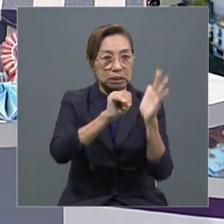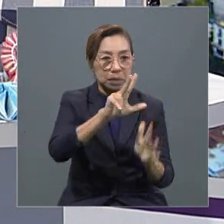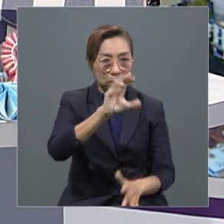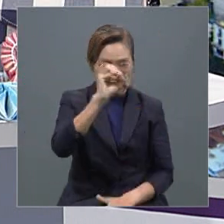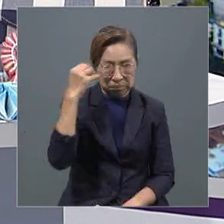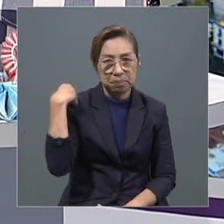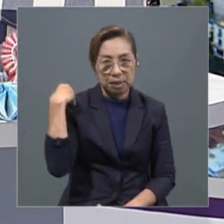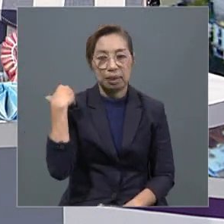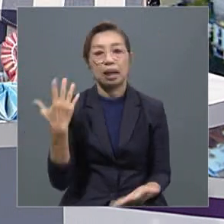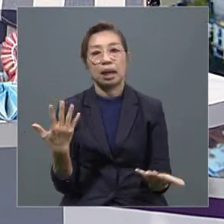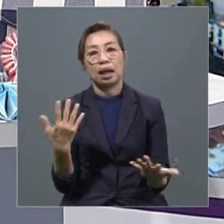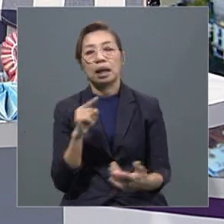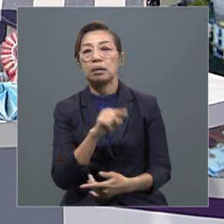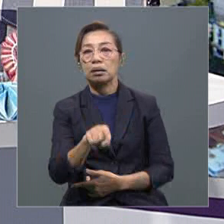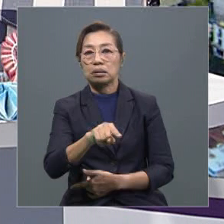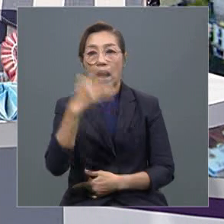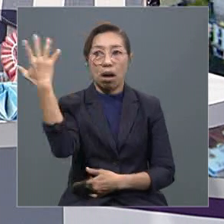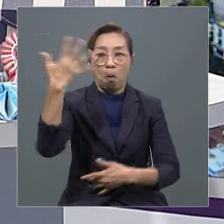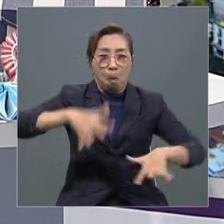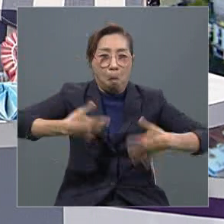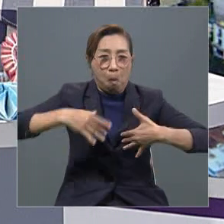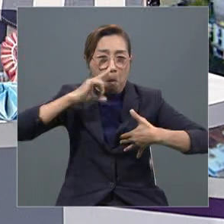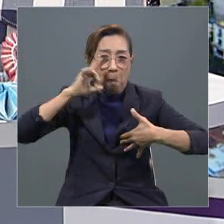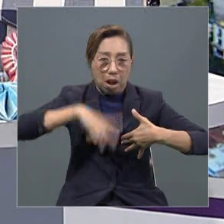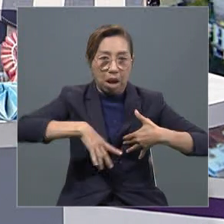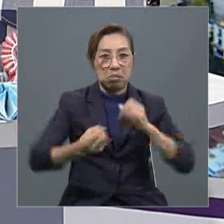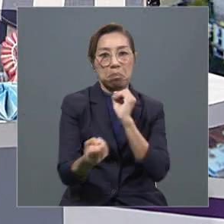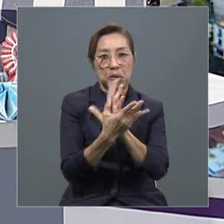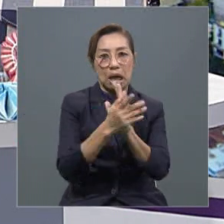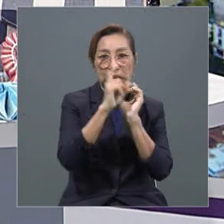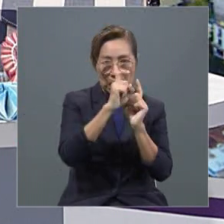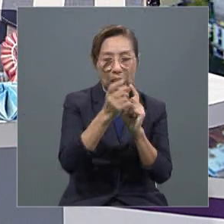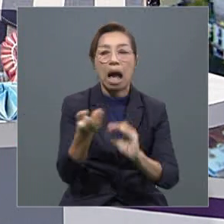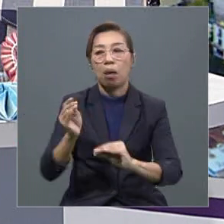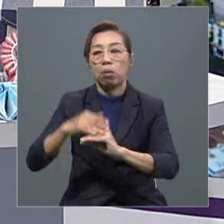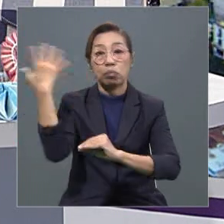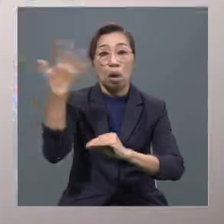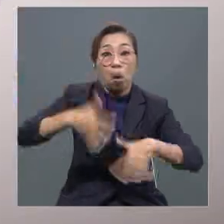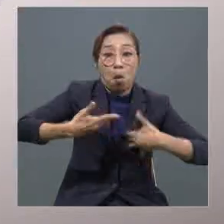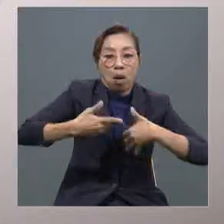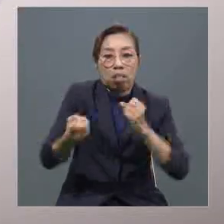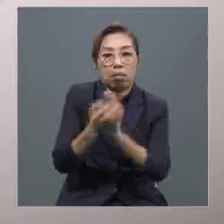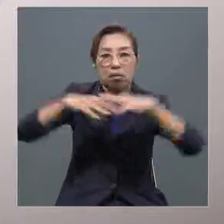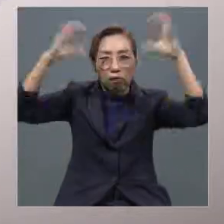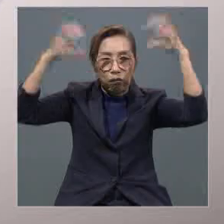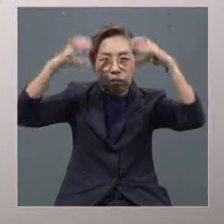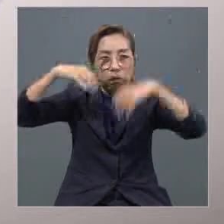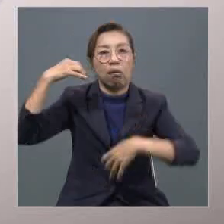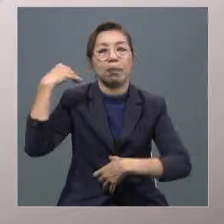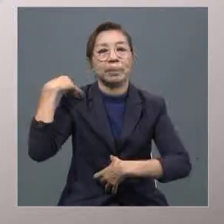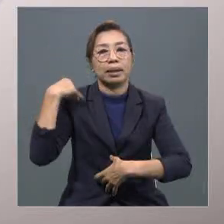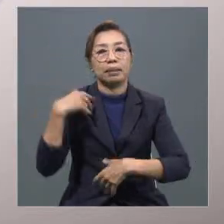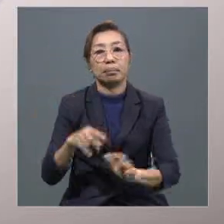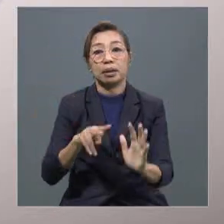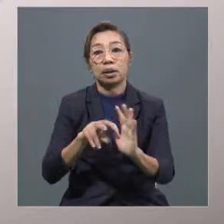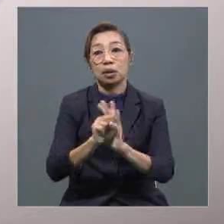เเซียทีเดียวนะคะนอกจากอันตรายเรื่องของความร้อนก็ต้องระวังเรื่องของพายุฤดูร้อนด้วยนะคะอย่างเช่นที่จังหวัดสกลนครค่ะ